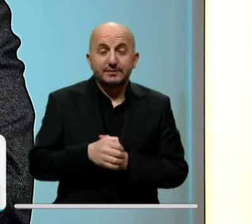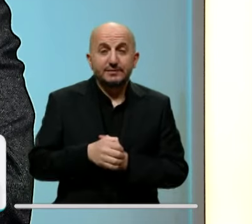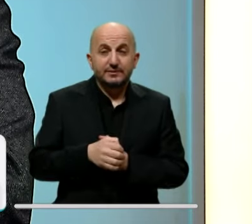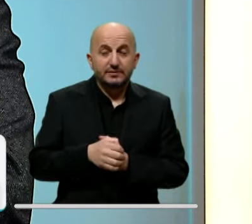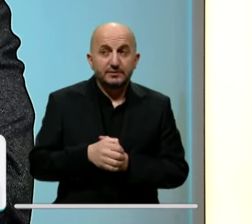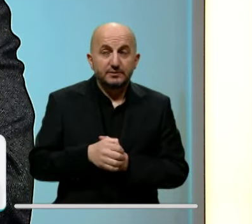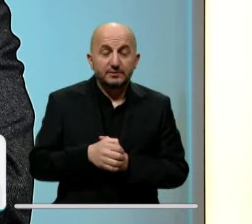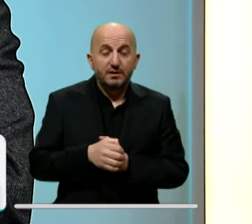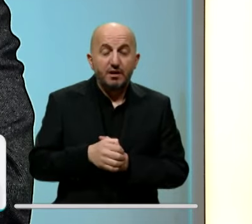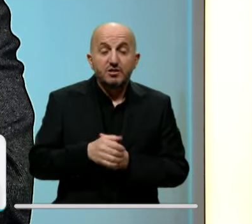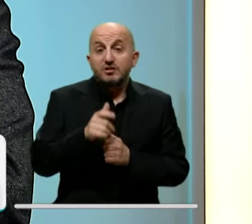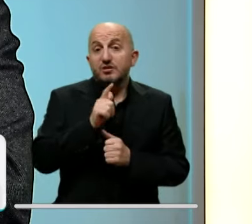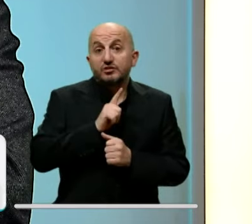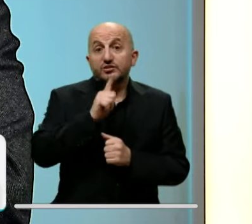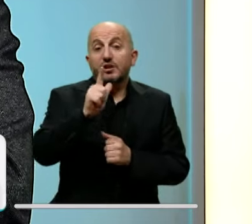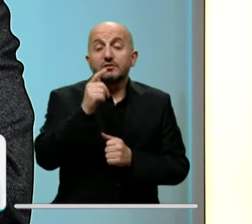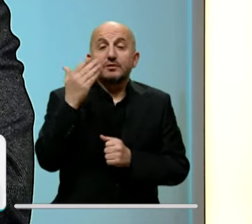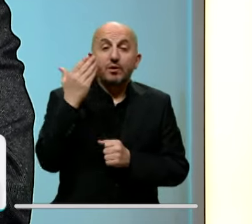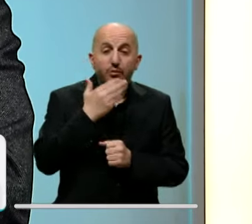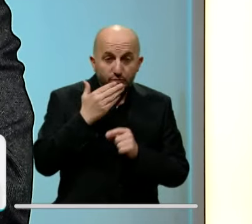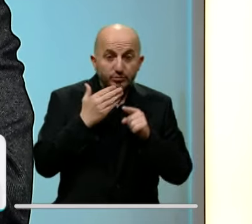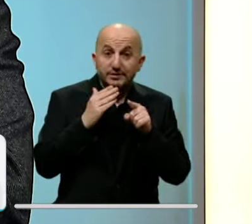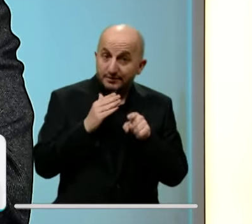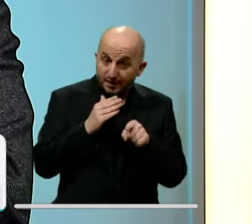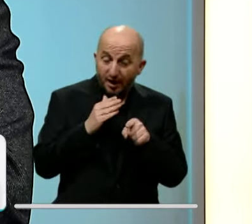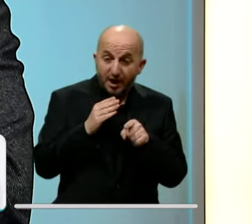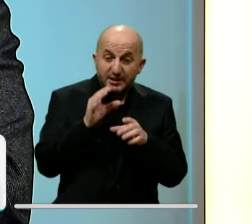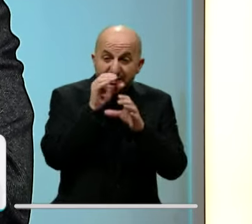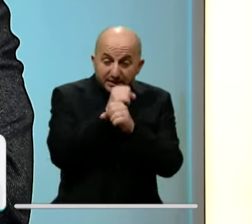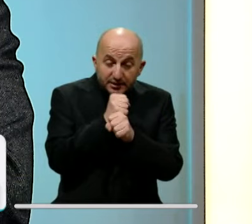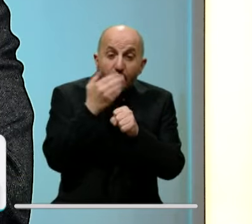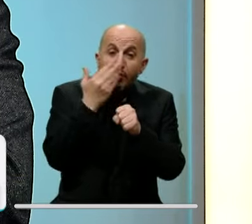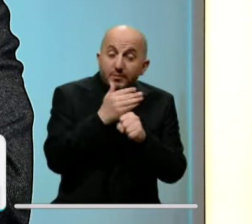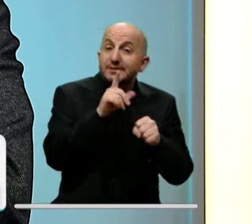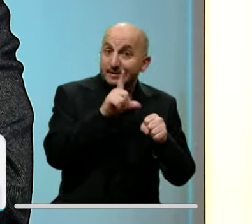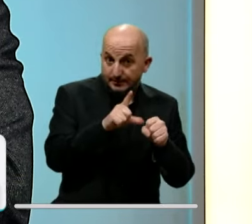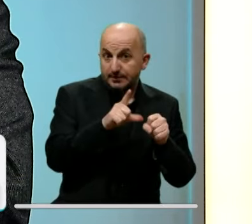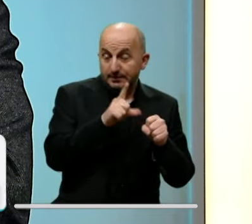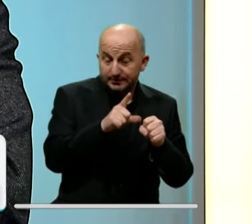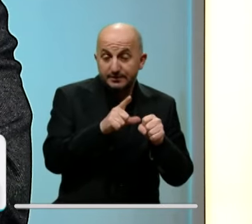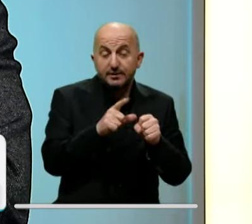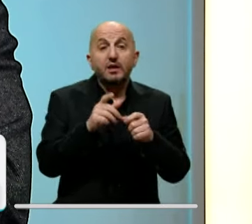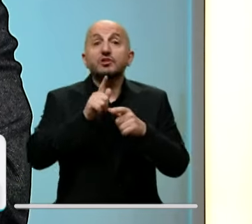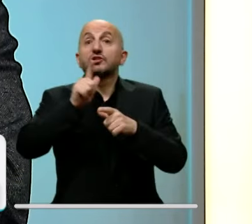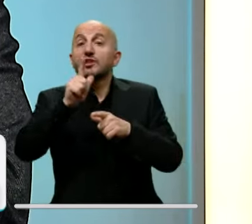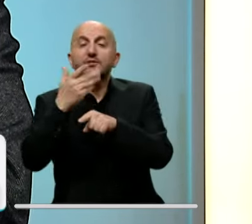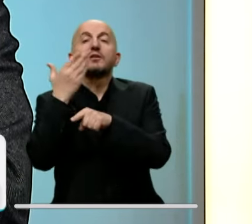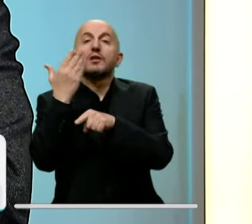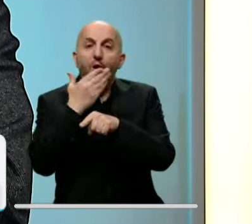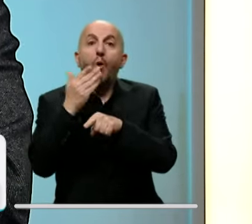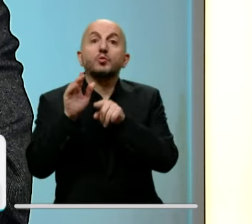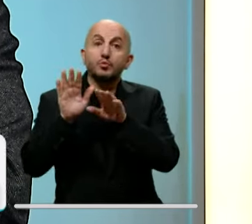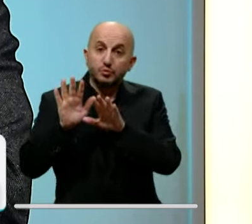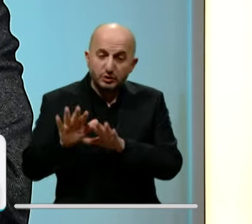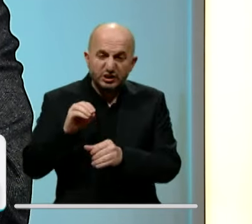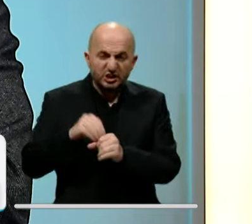Eee cehri okursa Hafi okuması yani gizli okuması gereken yerde sesli